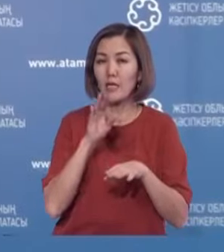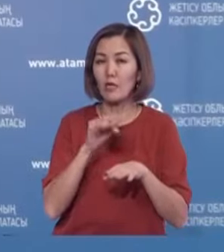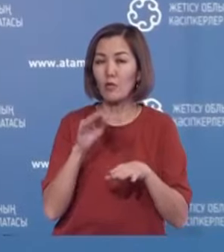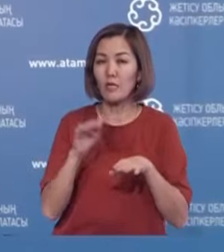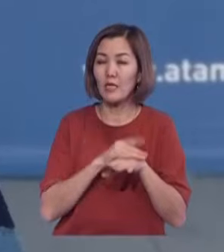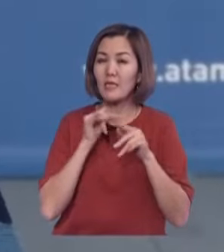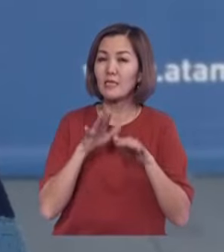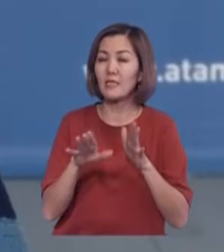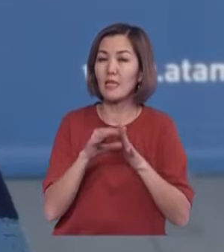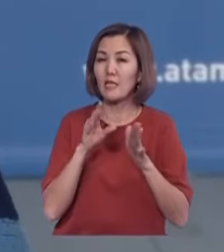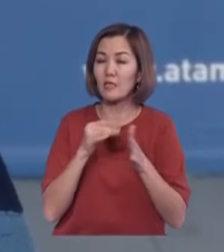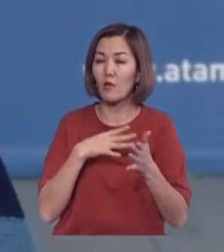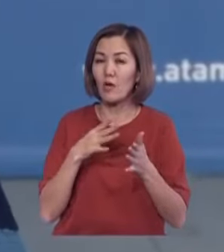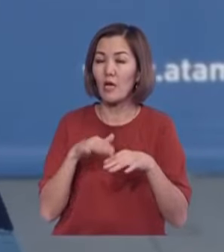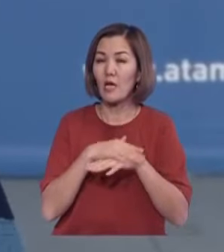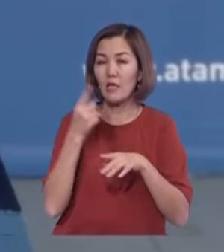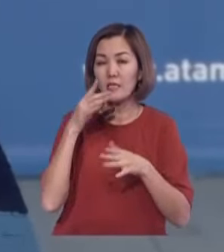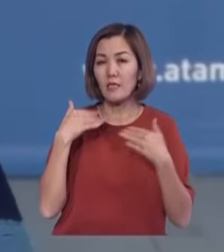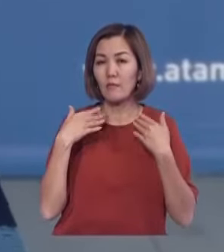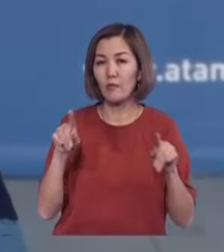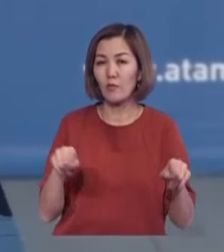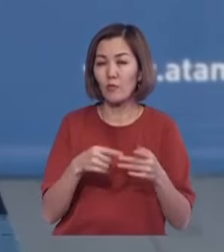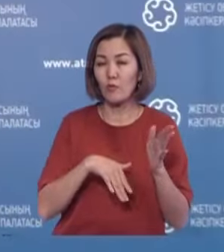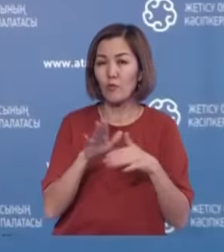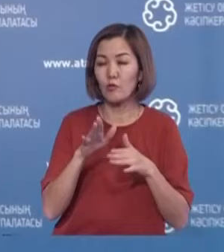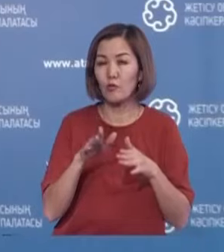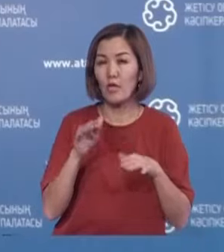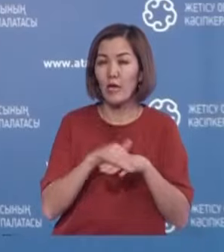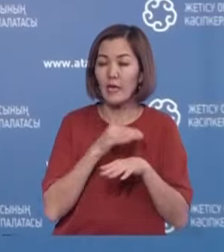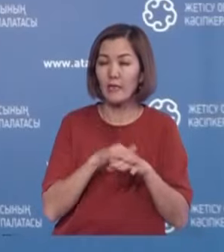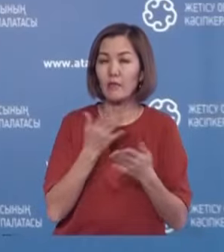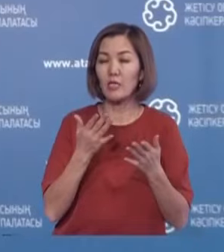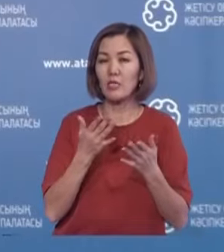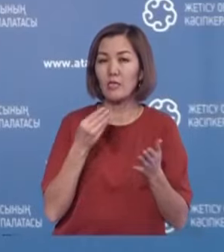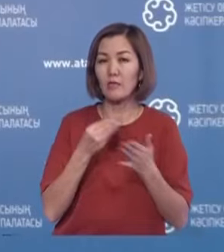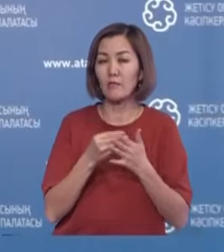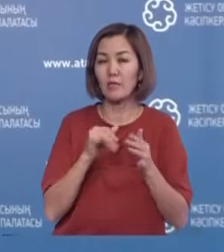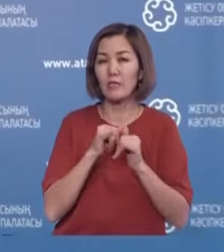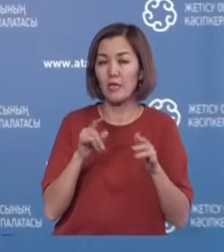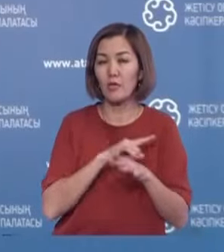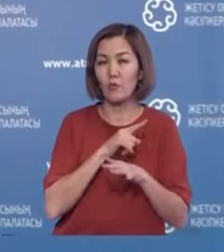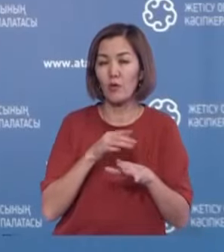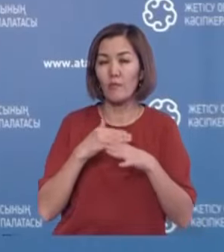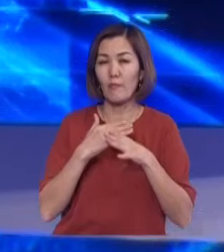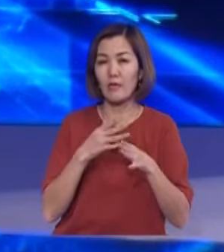жасайтын адамдарды анықтауға, халықтың игі бастамаларын жандандыруға және адамгершілік құндылықтарды нығайтуға бағытталған.